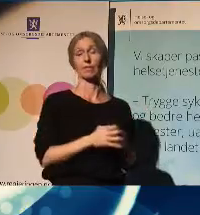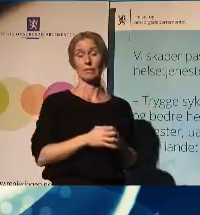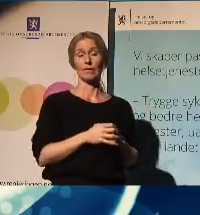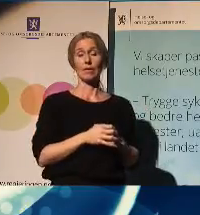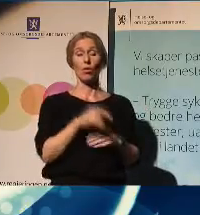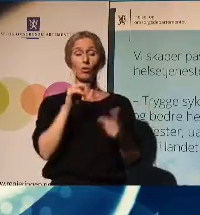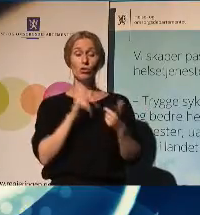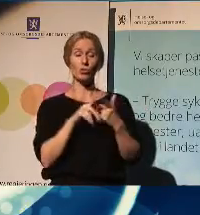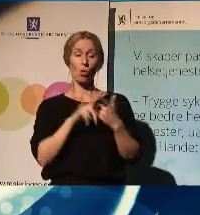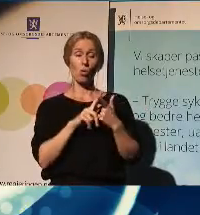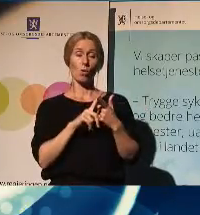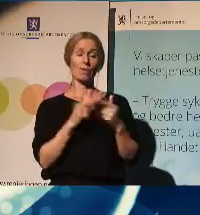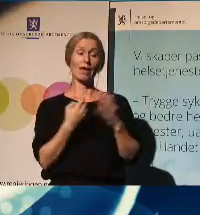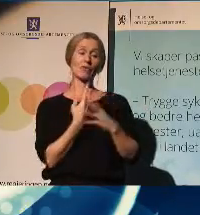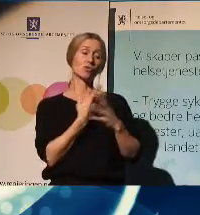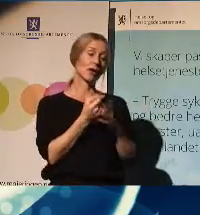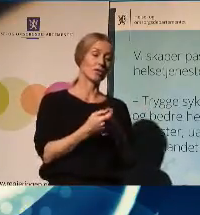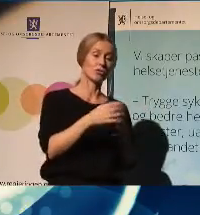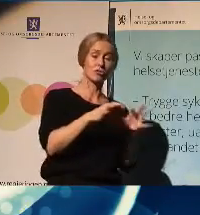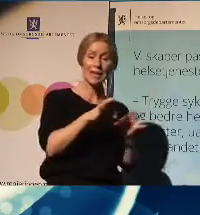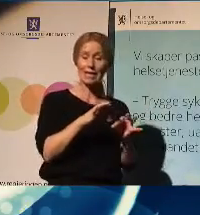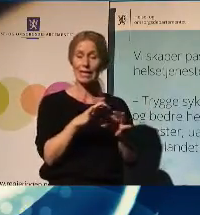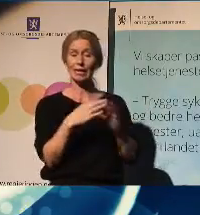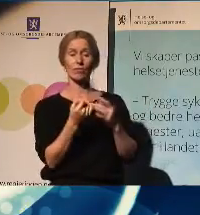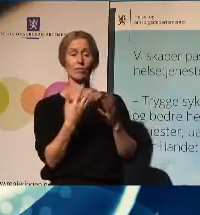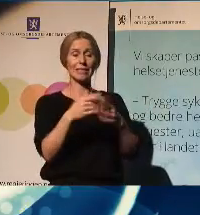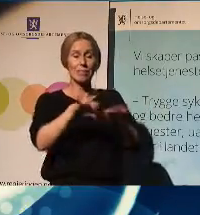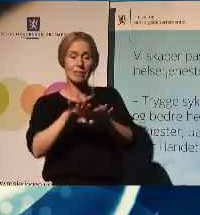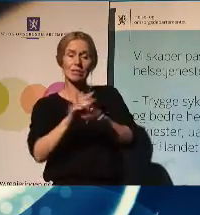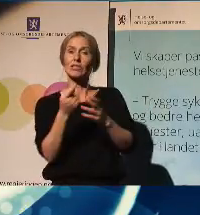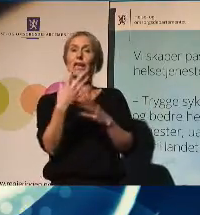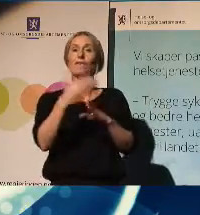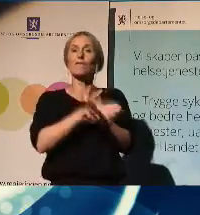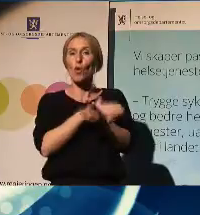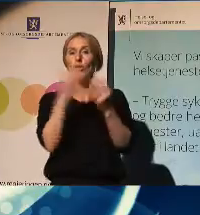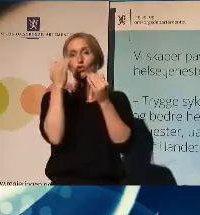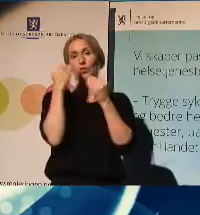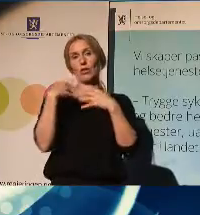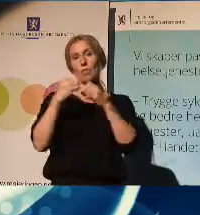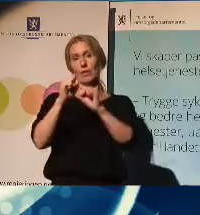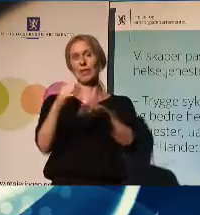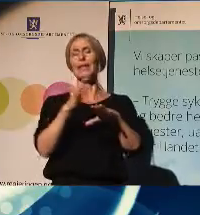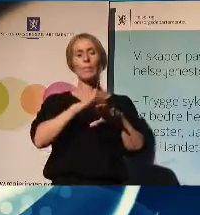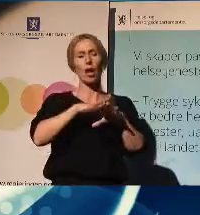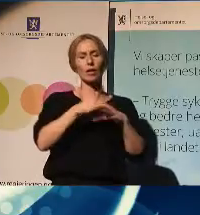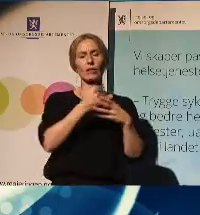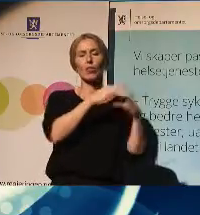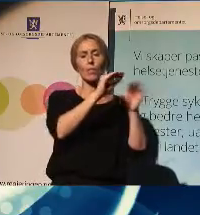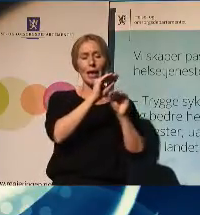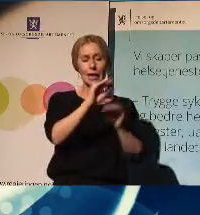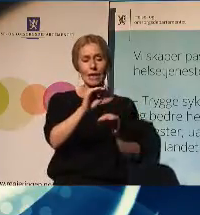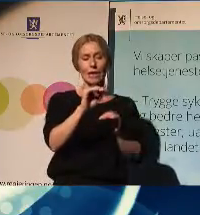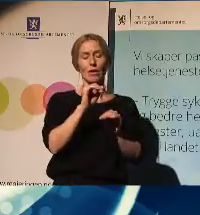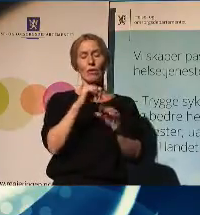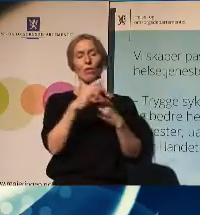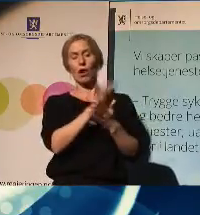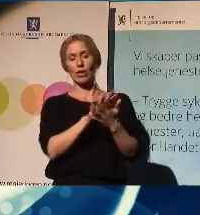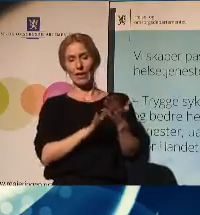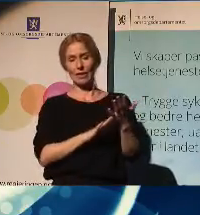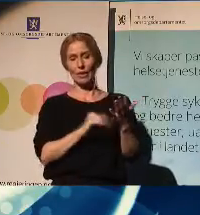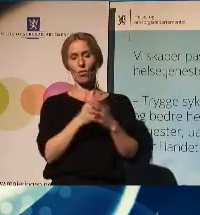og så vil eventuelle justeringer og tilpasninger skje før studiet kommer i gang. Det er planlagt opplæring av kartleggerne